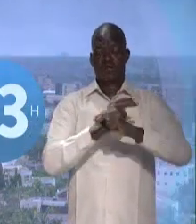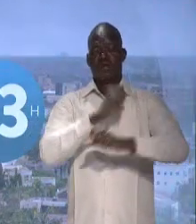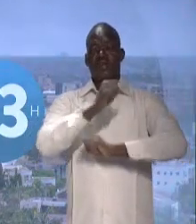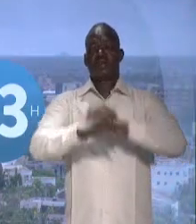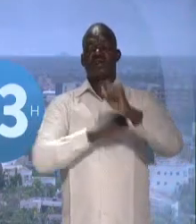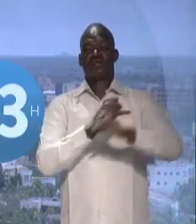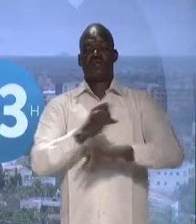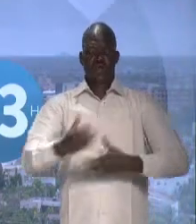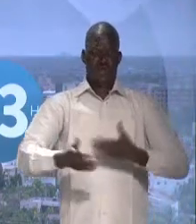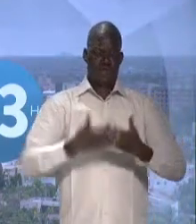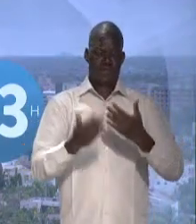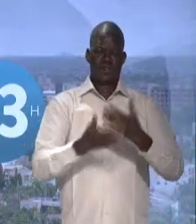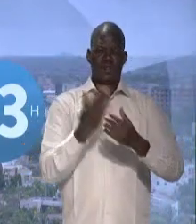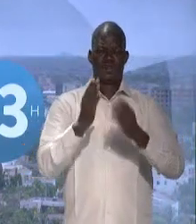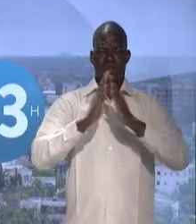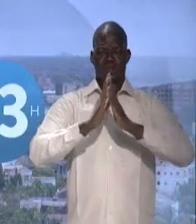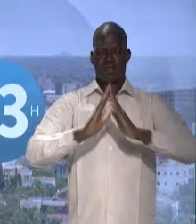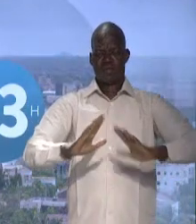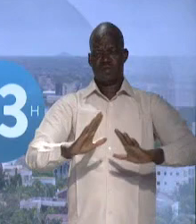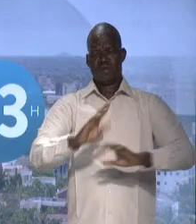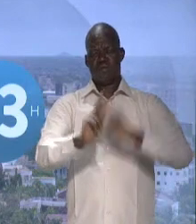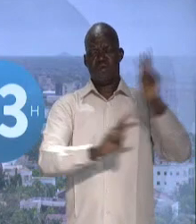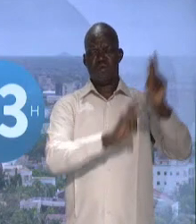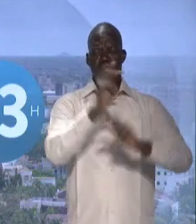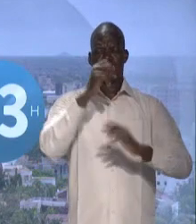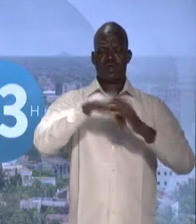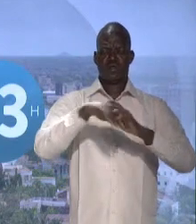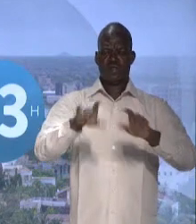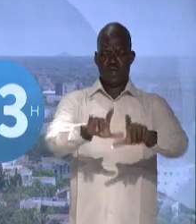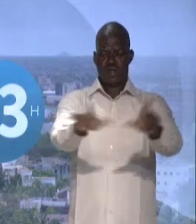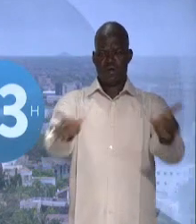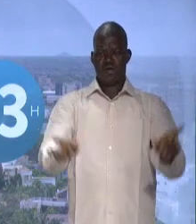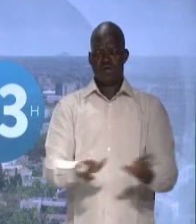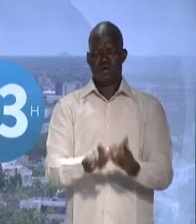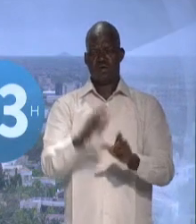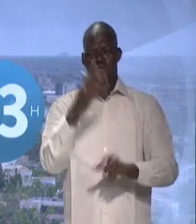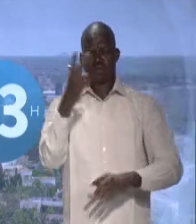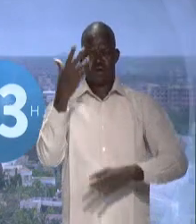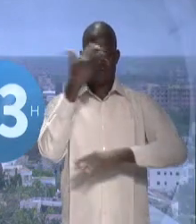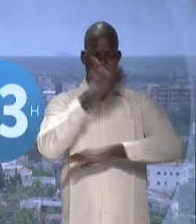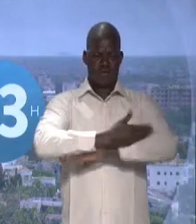pour faciliter la stabilisation des populations dans cette zone dite des trois frontières.